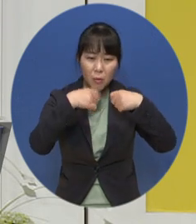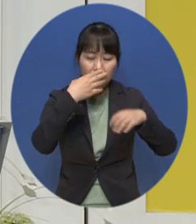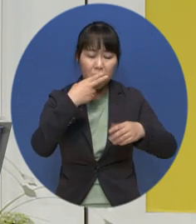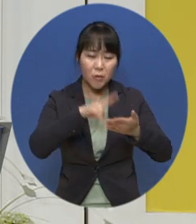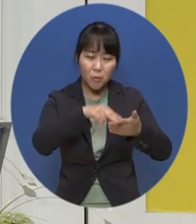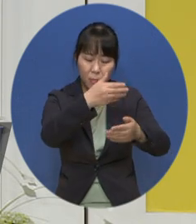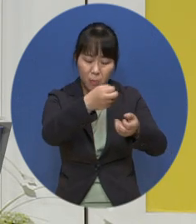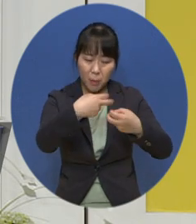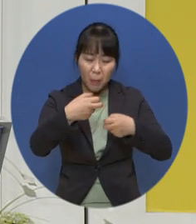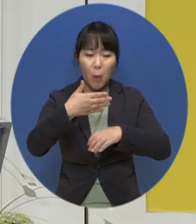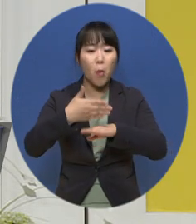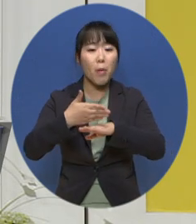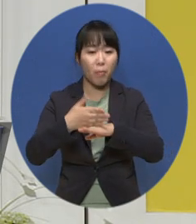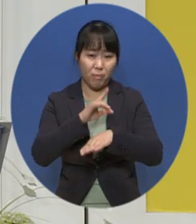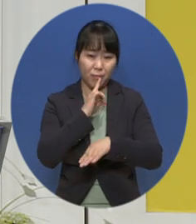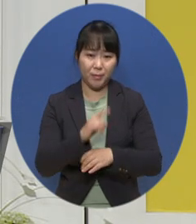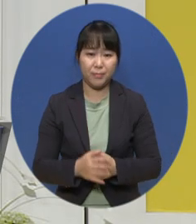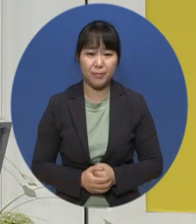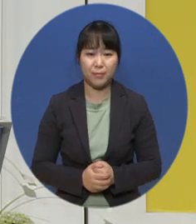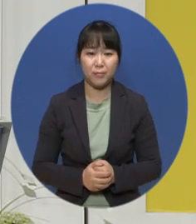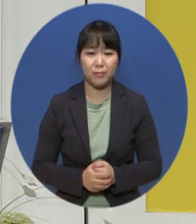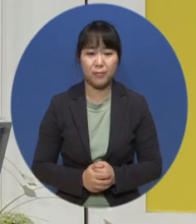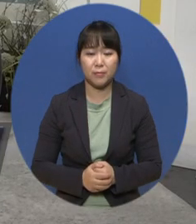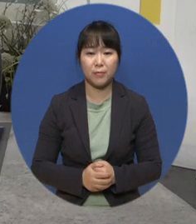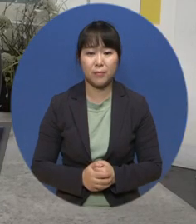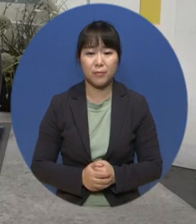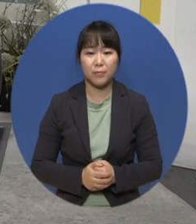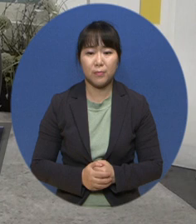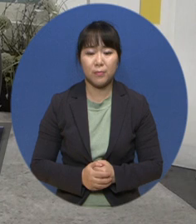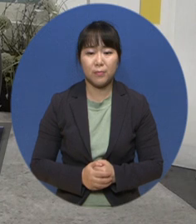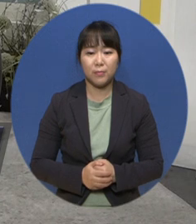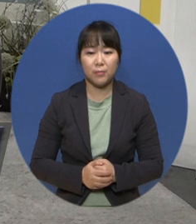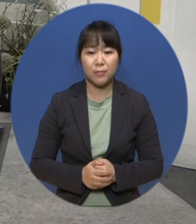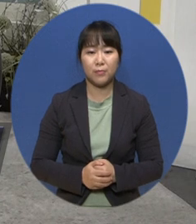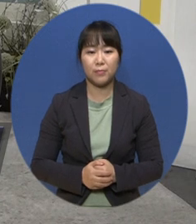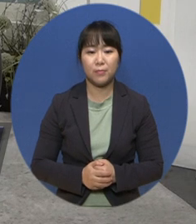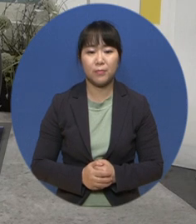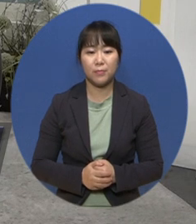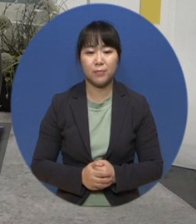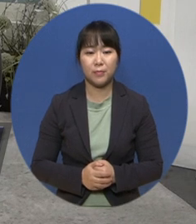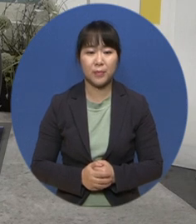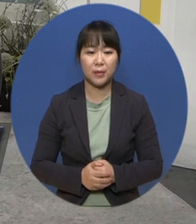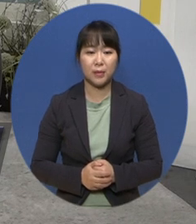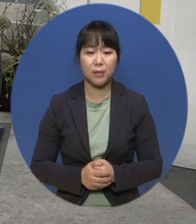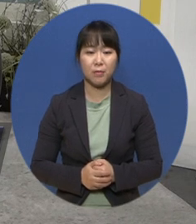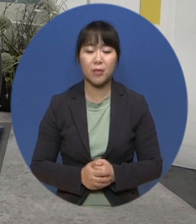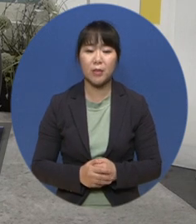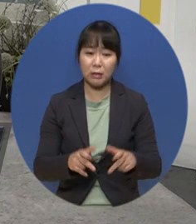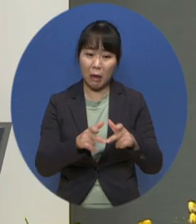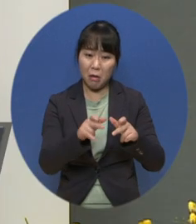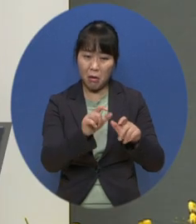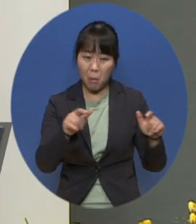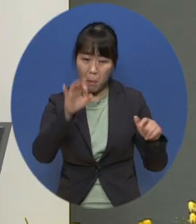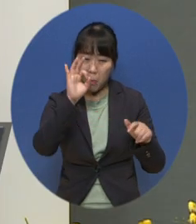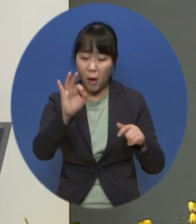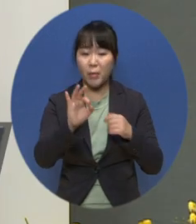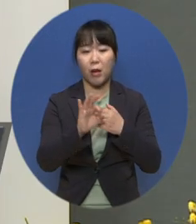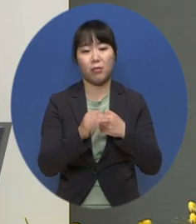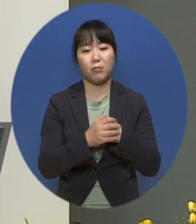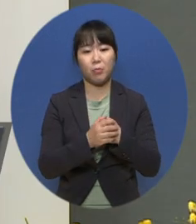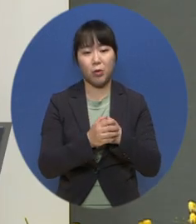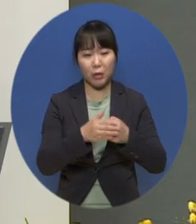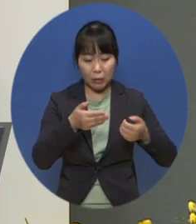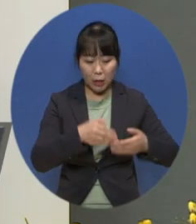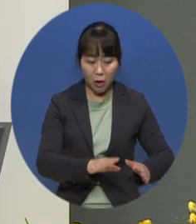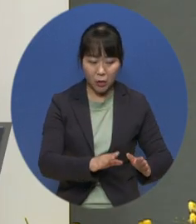하고 고맙다고 견줄 하고 그러더라구요 그 장애의 얘는 여러가지 522 줘 특히 이제 선천적인